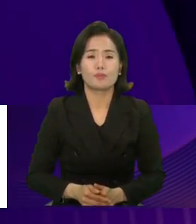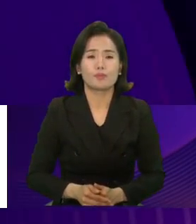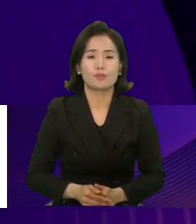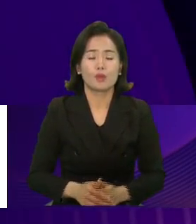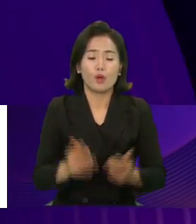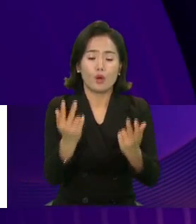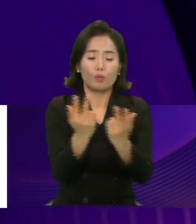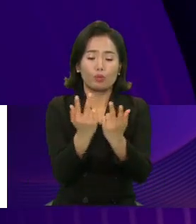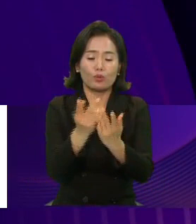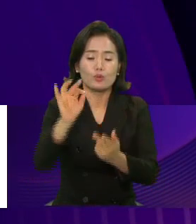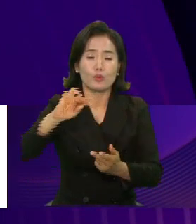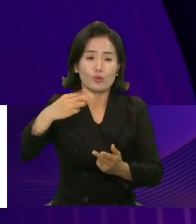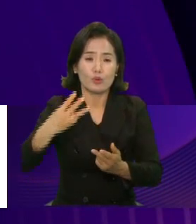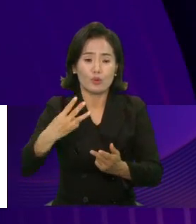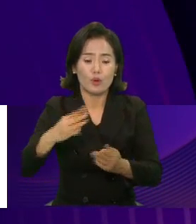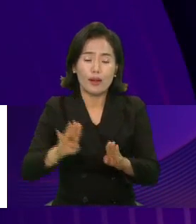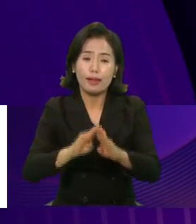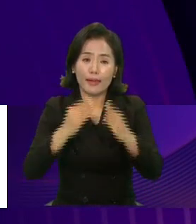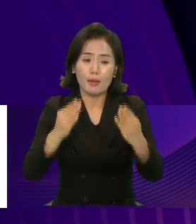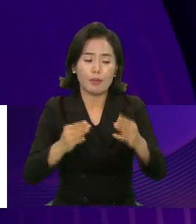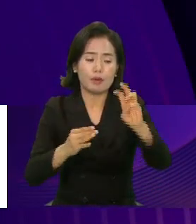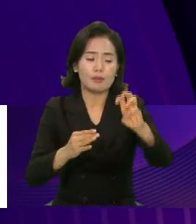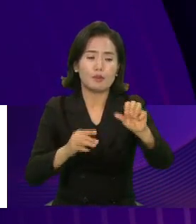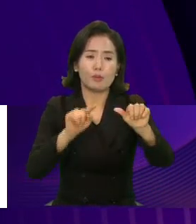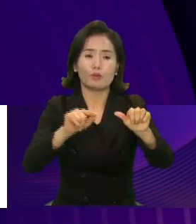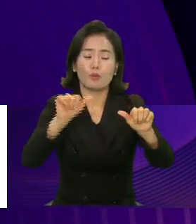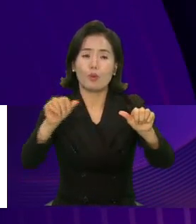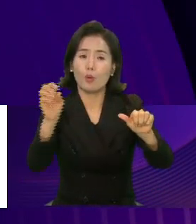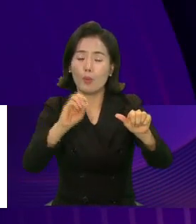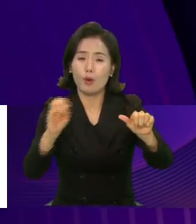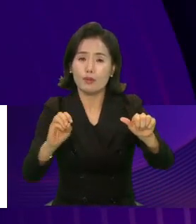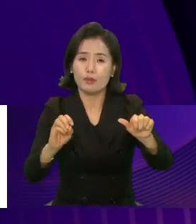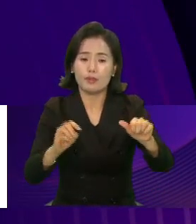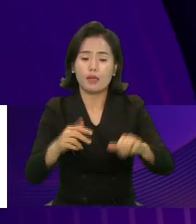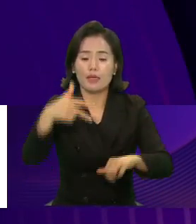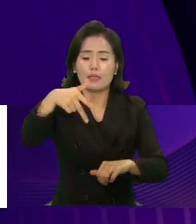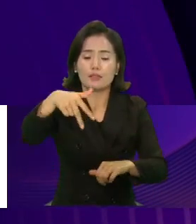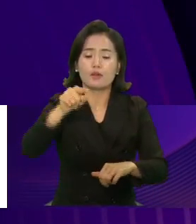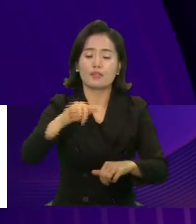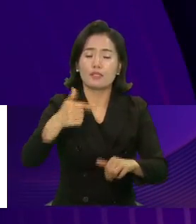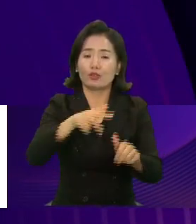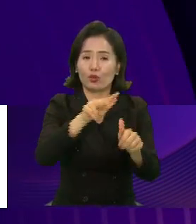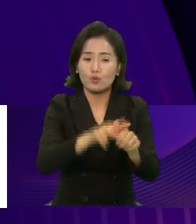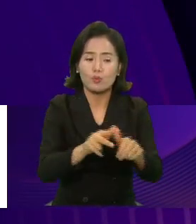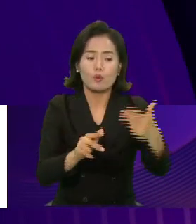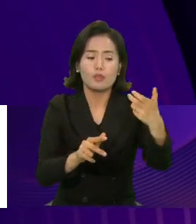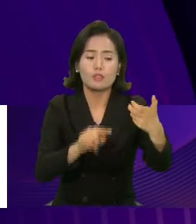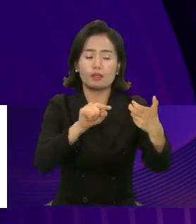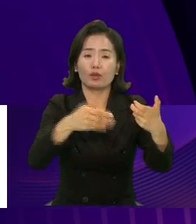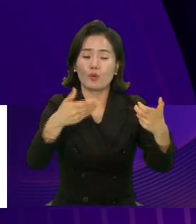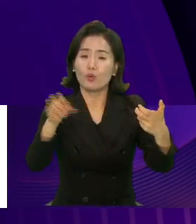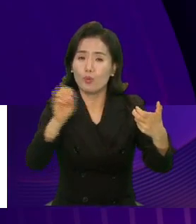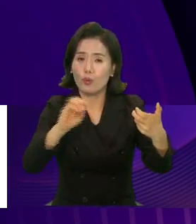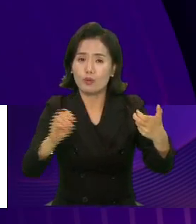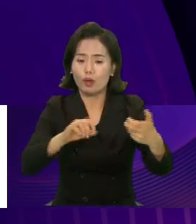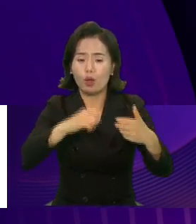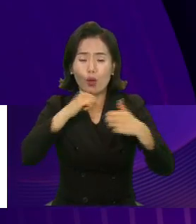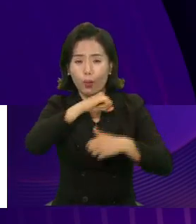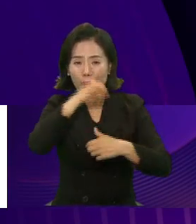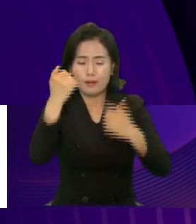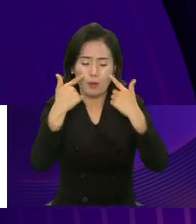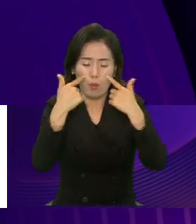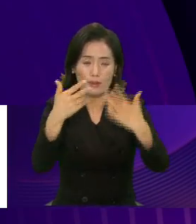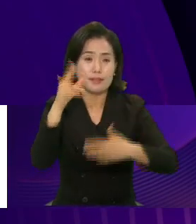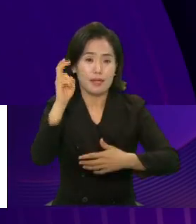이어서 북구 을입니다. 개표는 35.5% 진행됐습니다. 더불어민주당 전진숙 후보 70.9% 득표하며 당선이